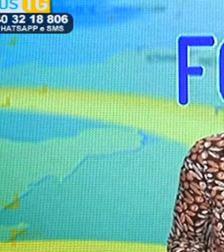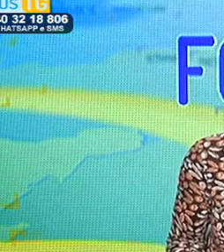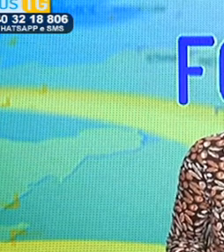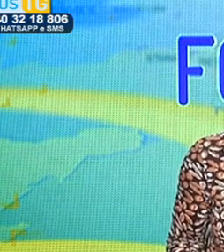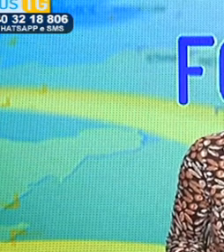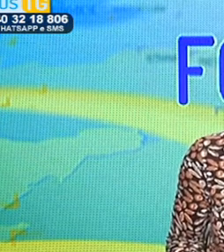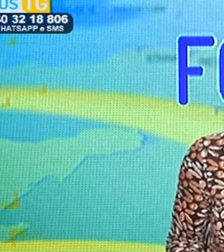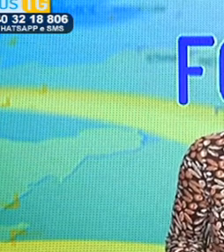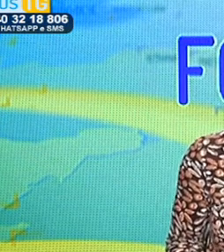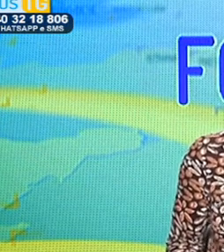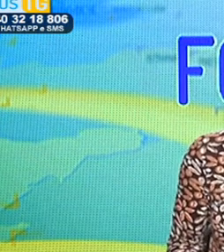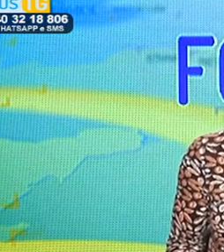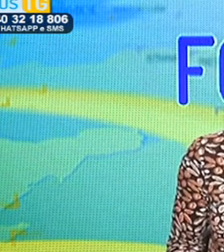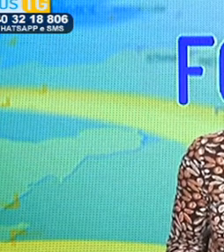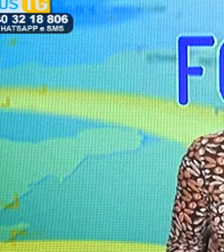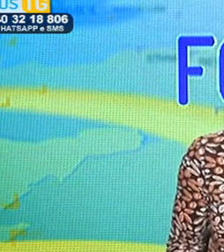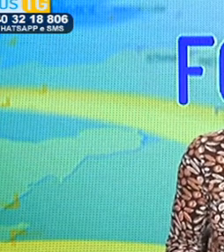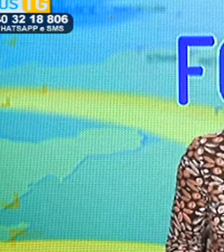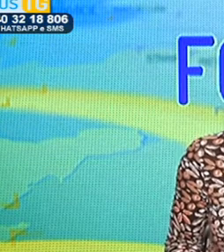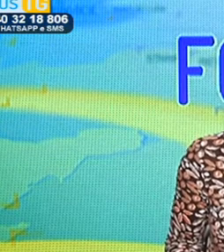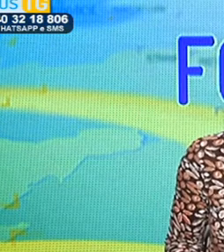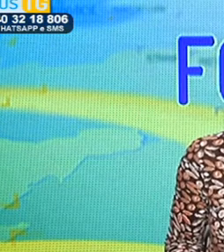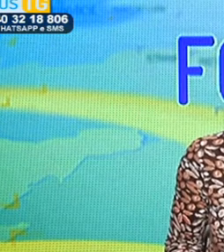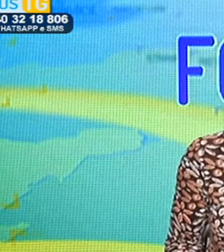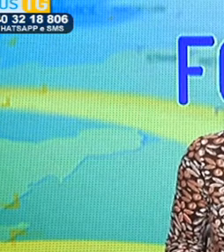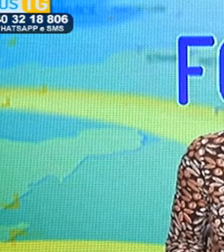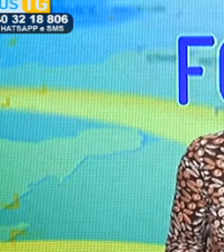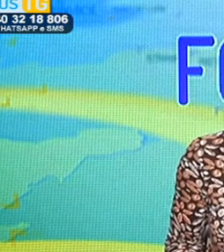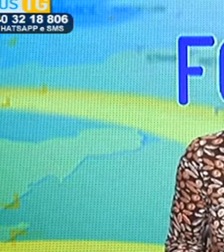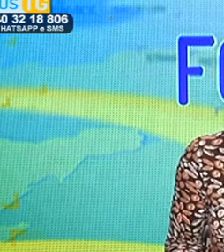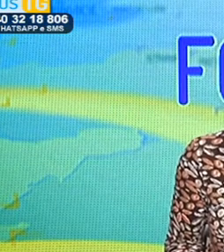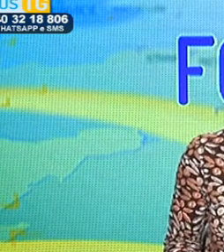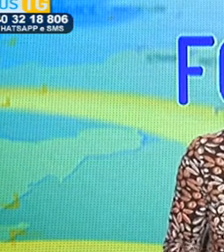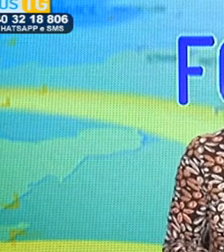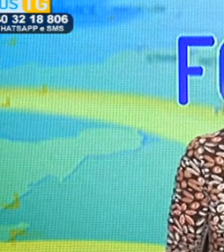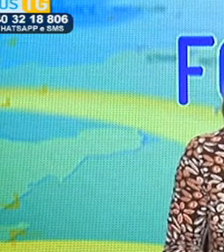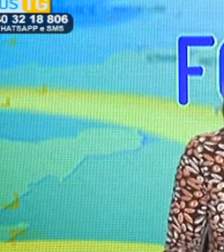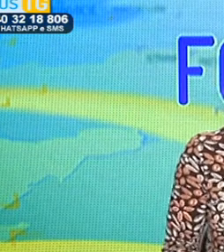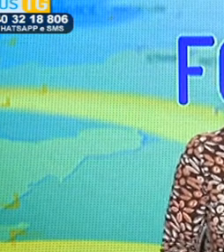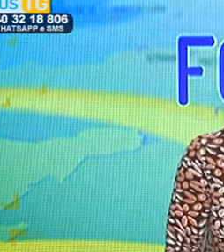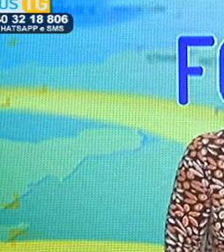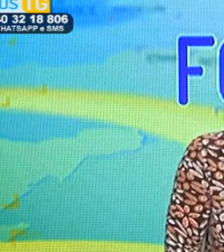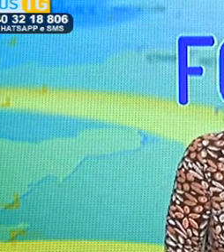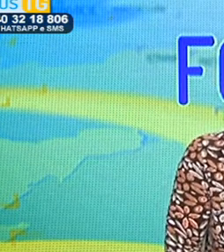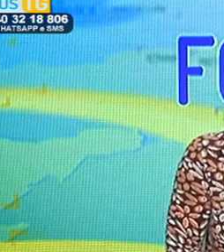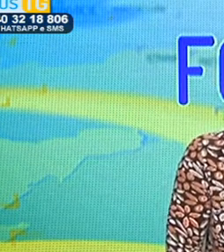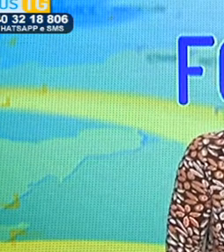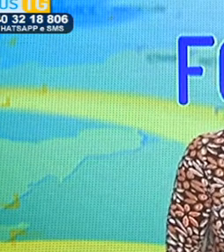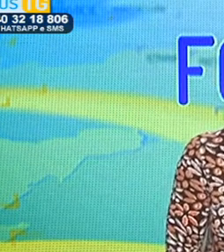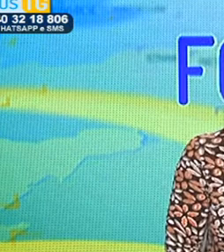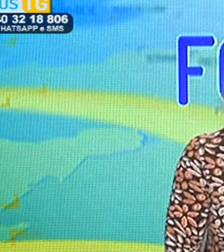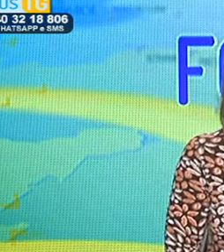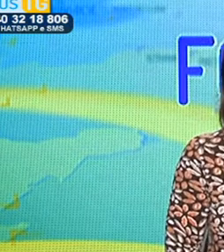a risarcimento in favore del Comune delle spese sostenute per la messa in sicurezza del capannone e quelle di bonifica del